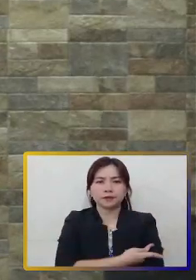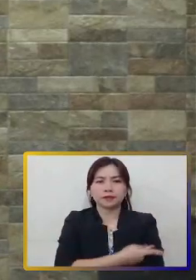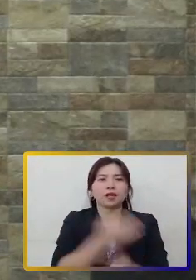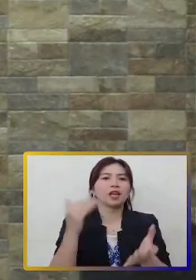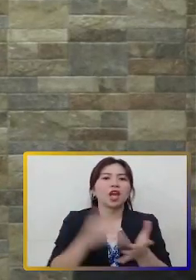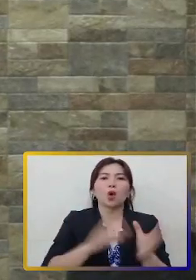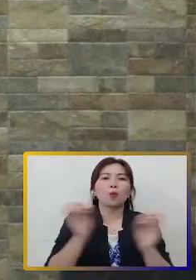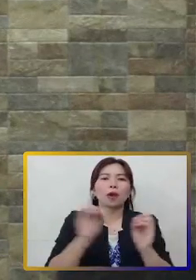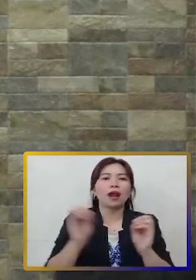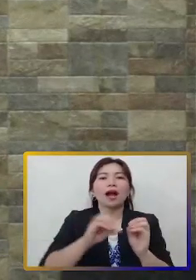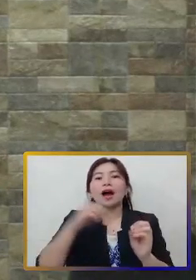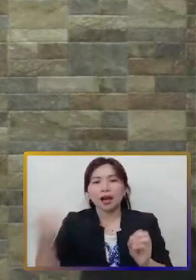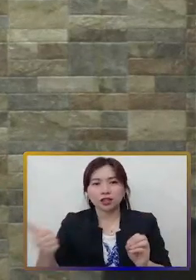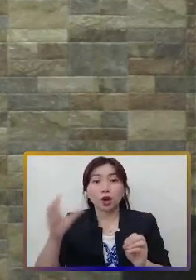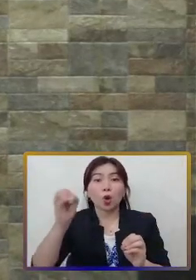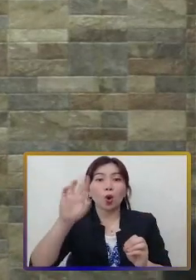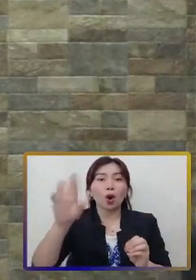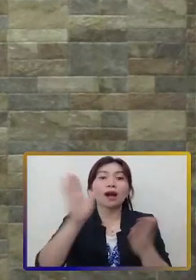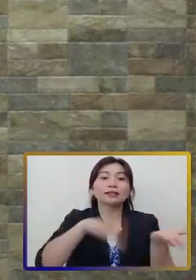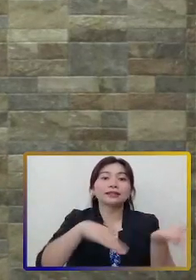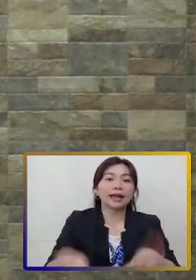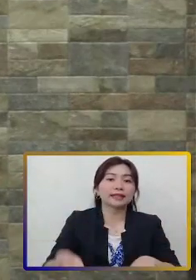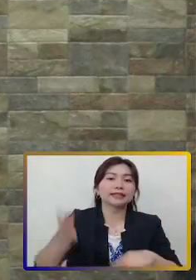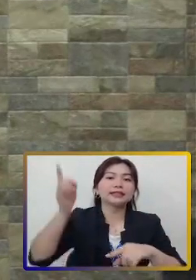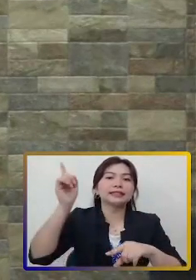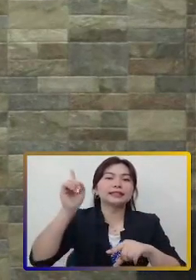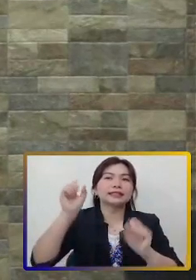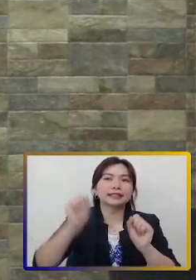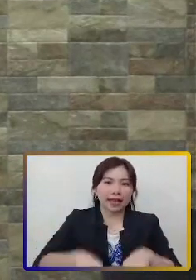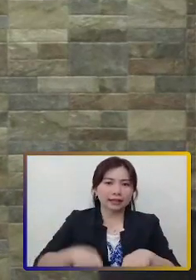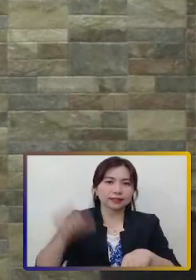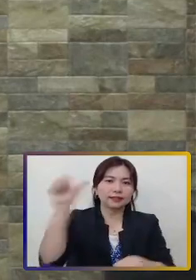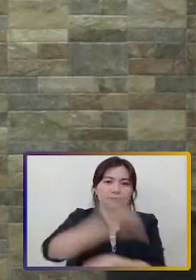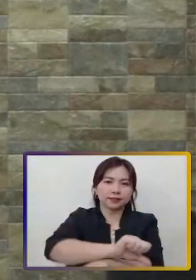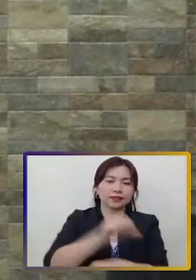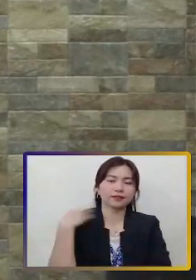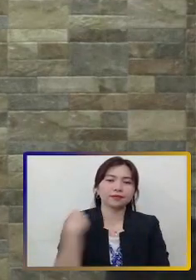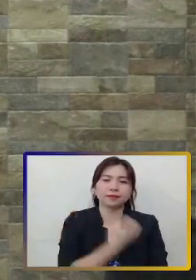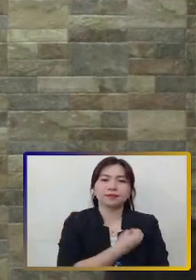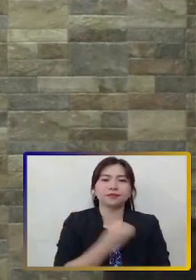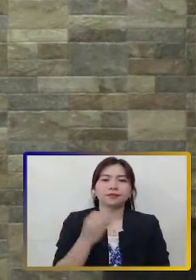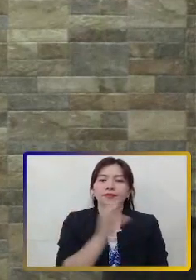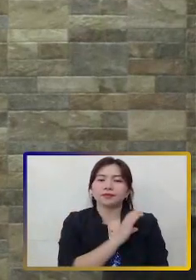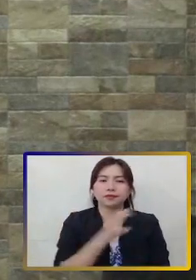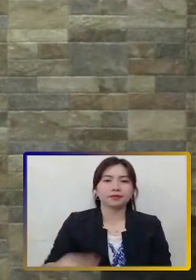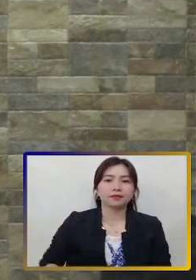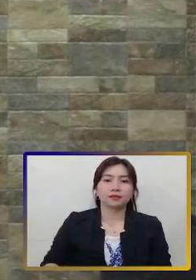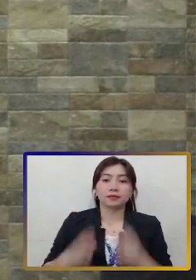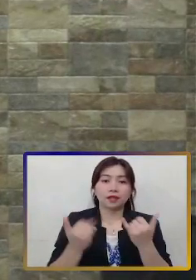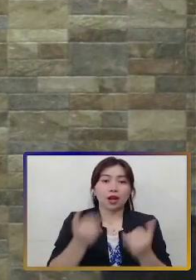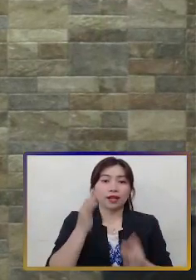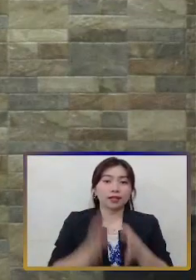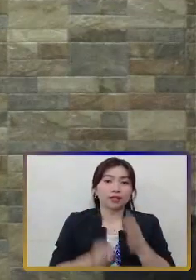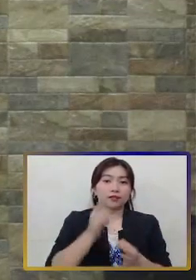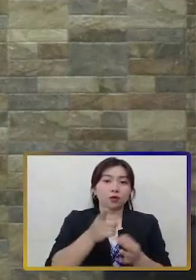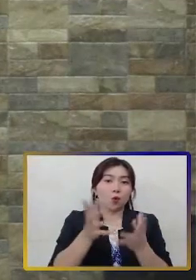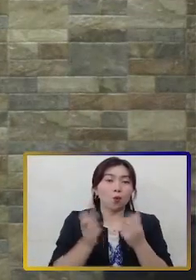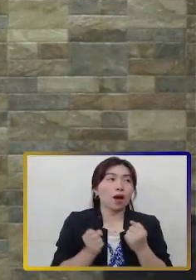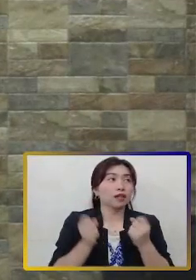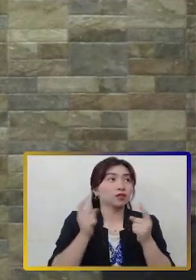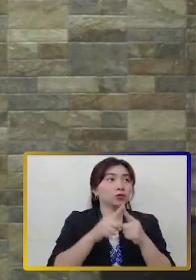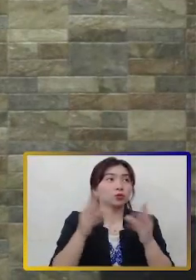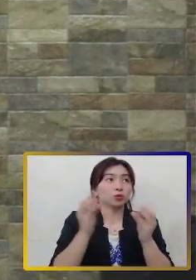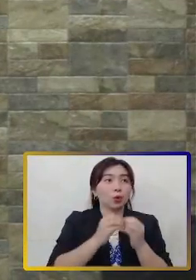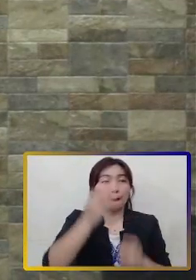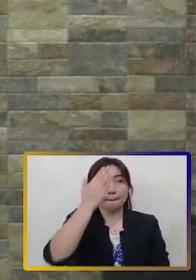tablahin ang kamatayan you see Kaya nga mga kapatid if we would want to know more of the Lord Jesus Christ and grow